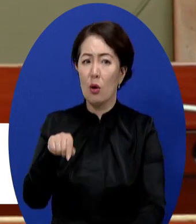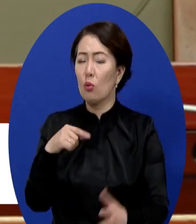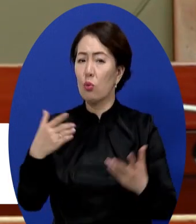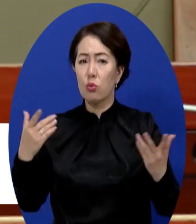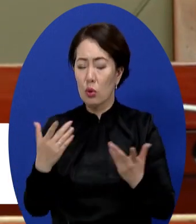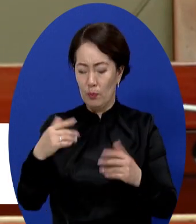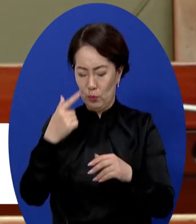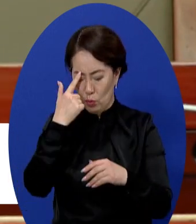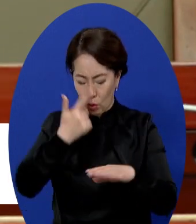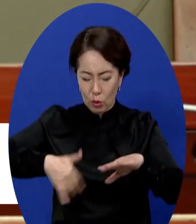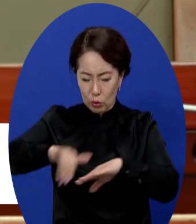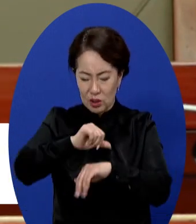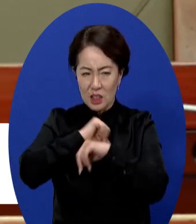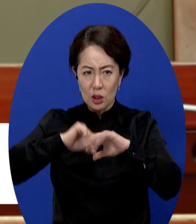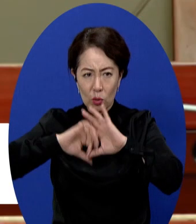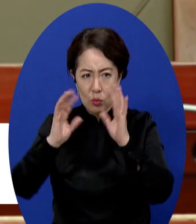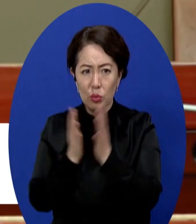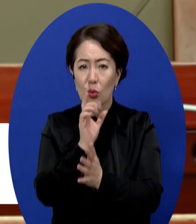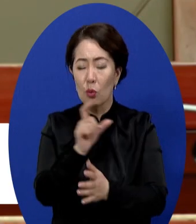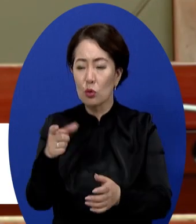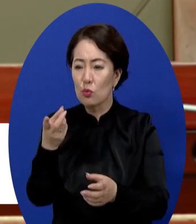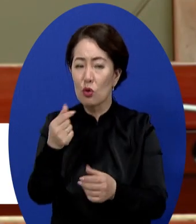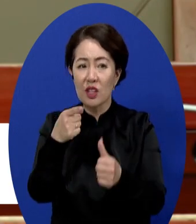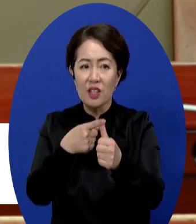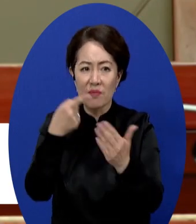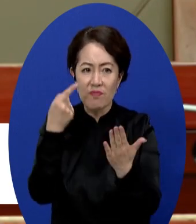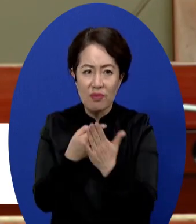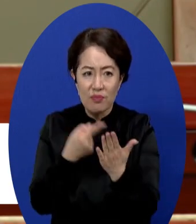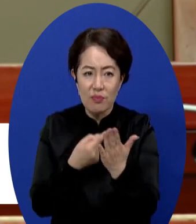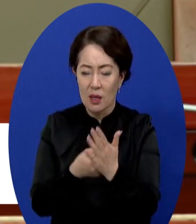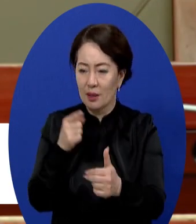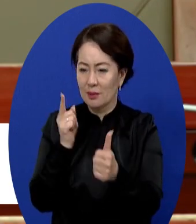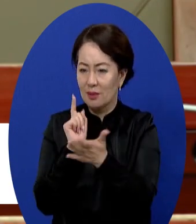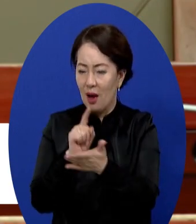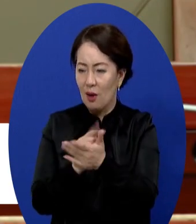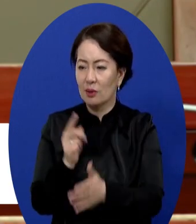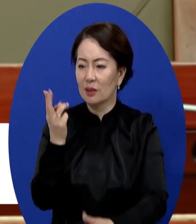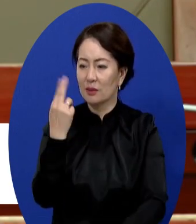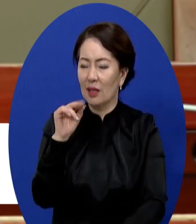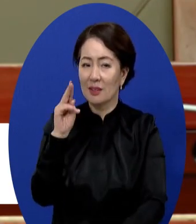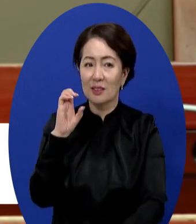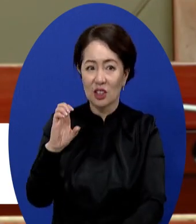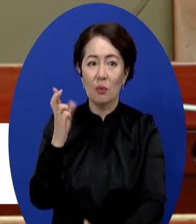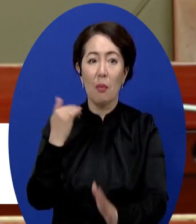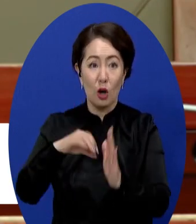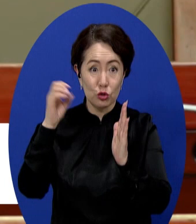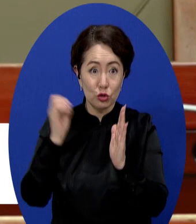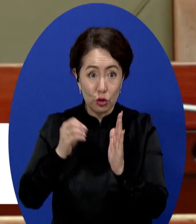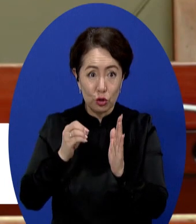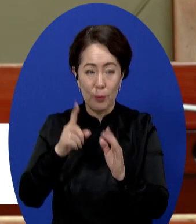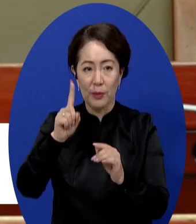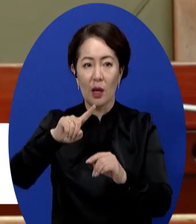иргэдийг дансчлуулах энэ асуудал бол бас хугацаа орно. Гэхдээ бэлэн платформ, хүүхдийн мөнгөний